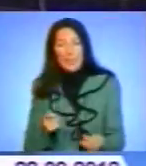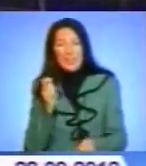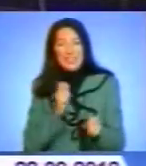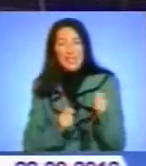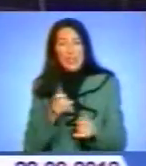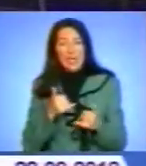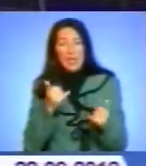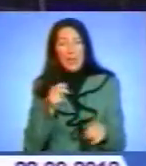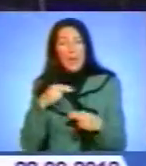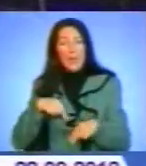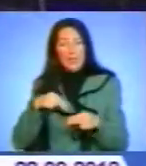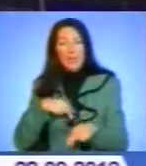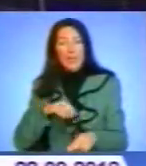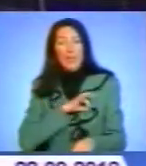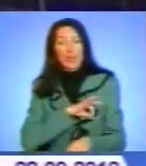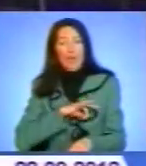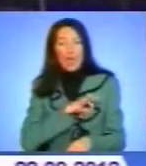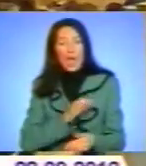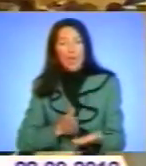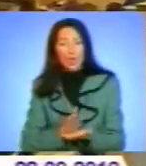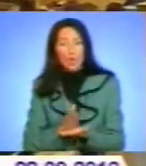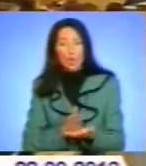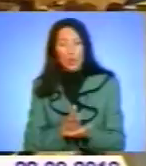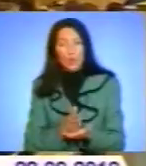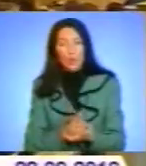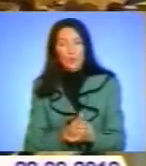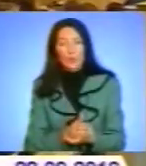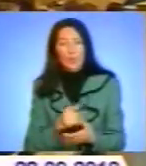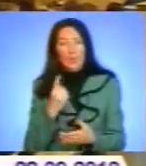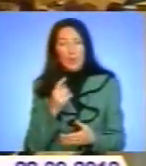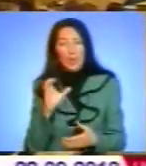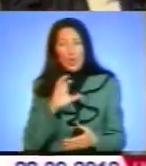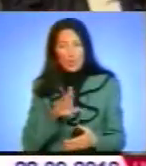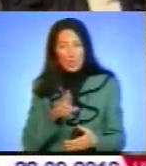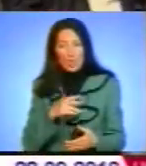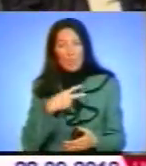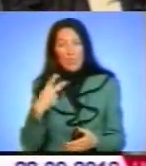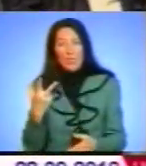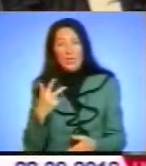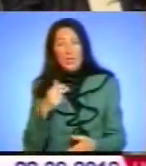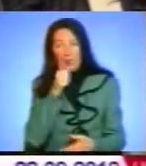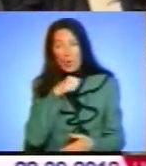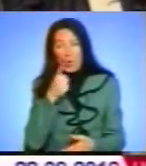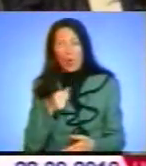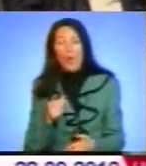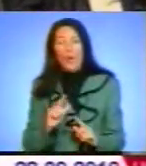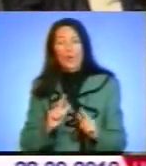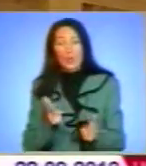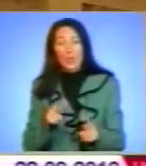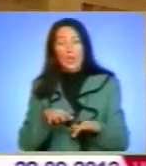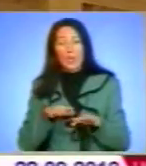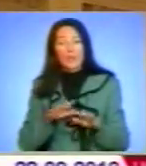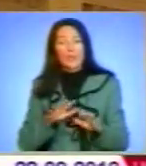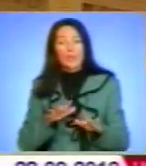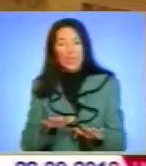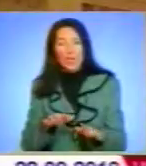працівників нотаріальної служби. Подробиці у сюжеті. З 1 січня 2013 року вступає в дію закон